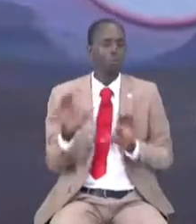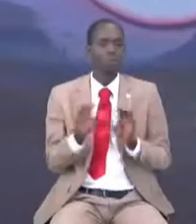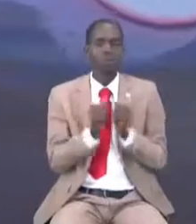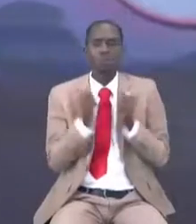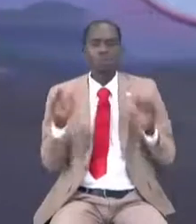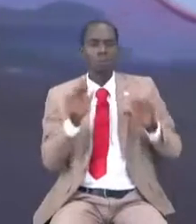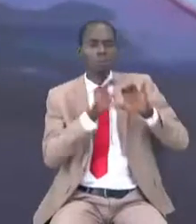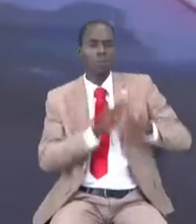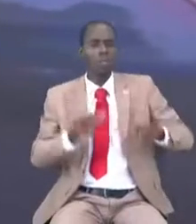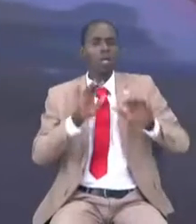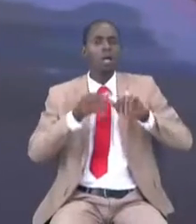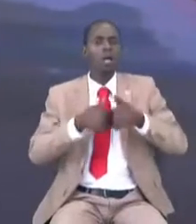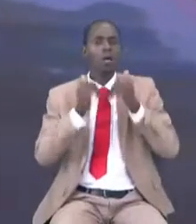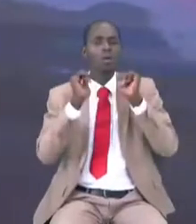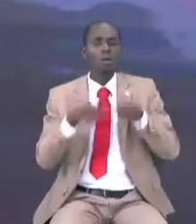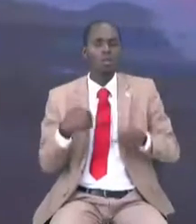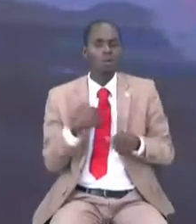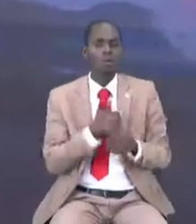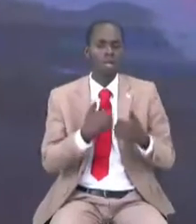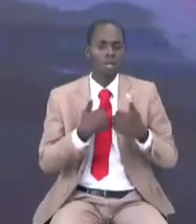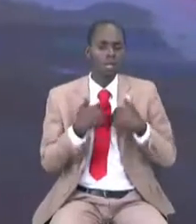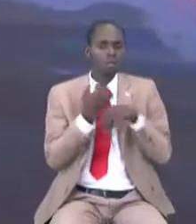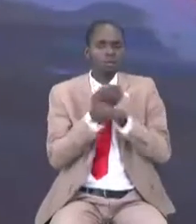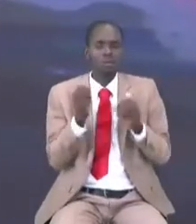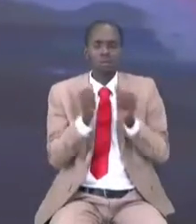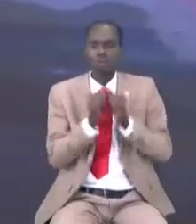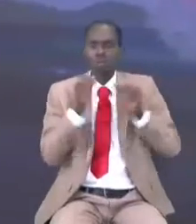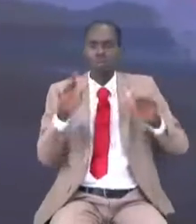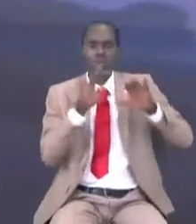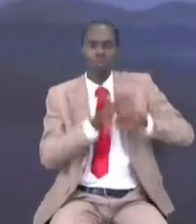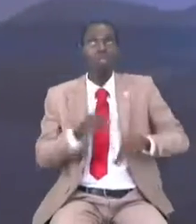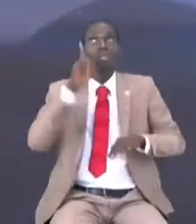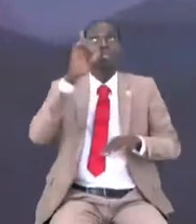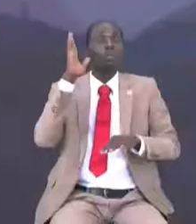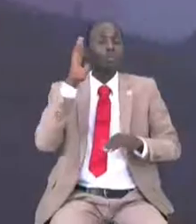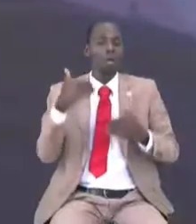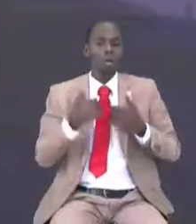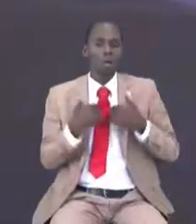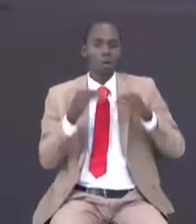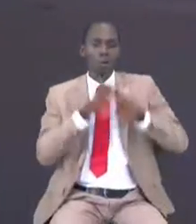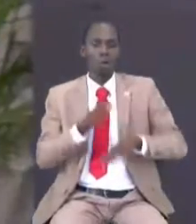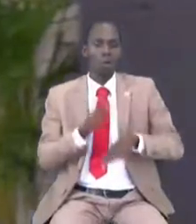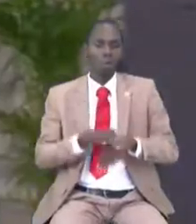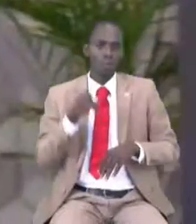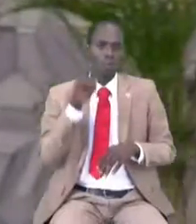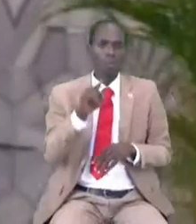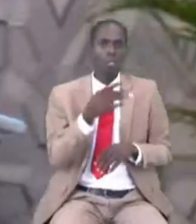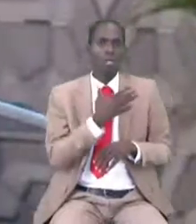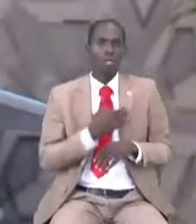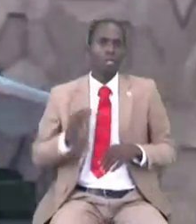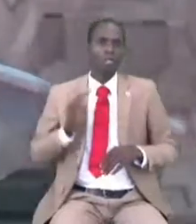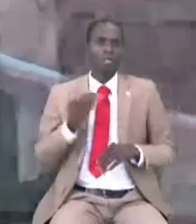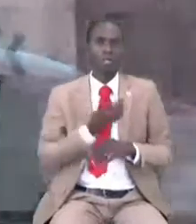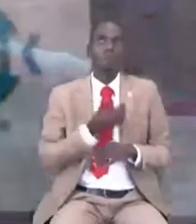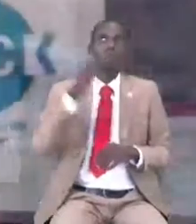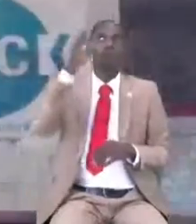nous à notre Dieu? Qui ne se lasse pas de pardonner? C'est pourquoi le Seigneur